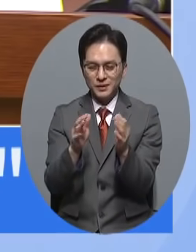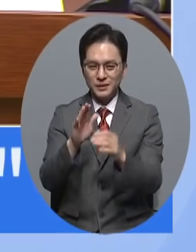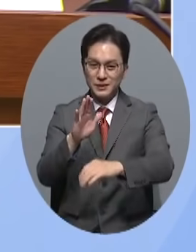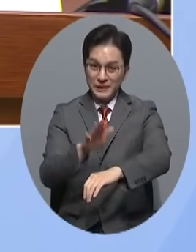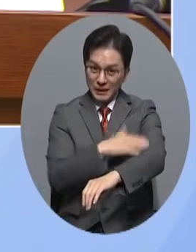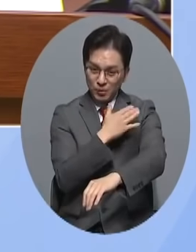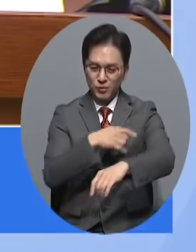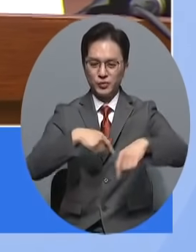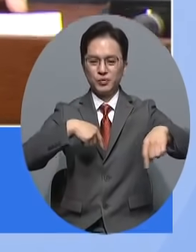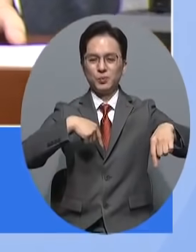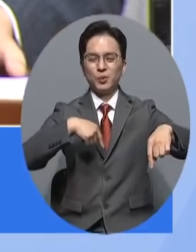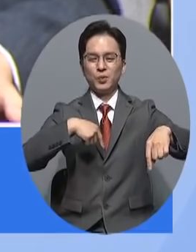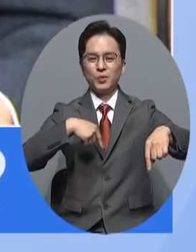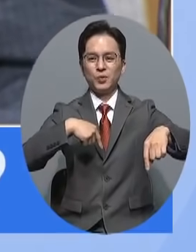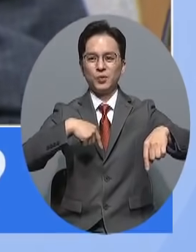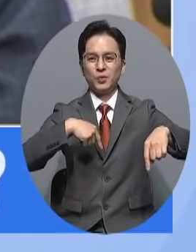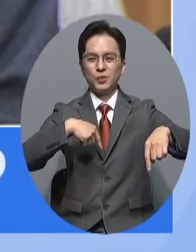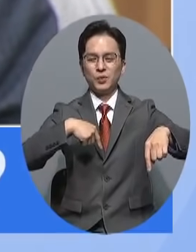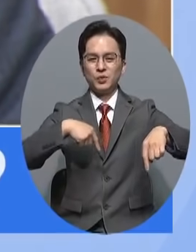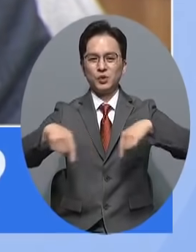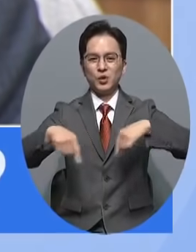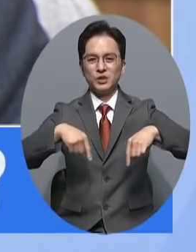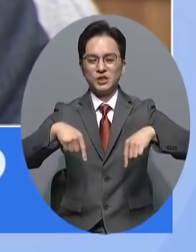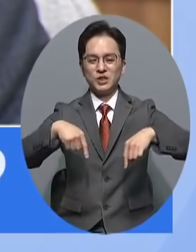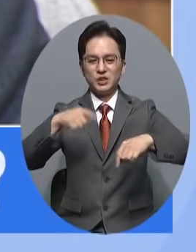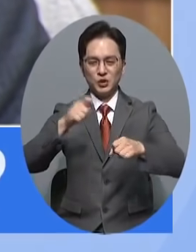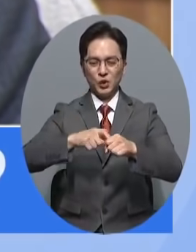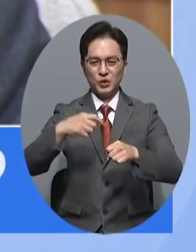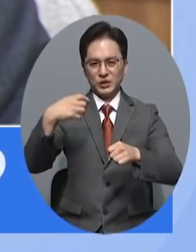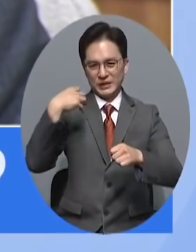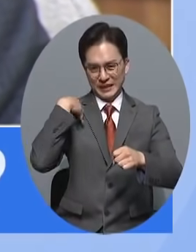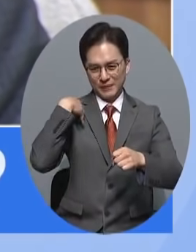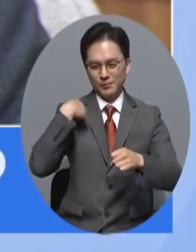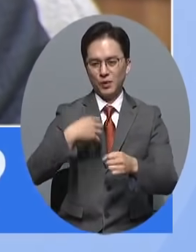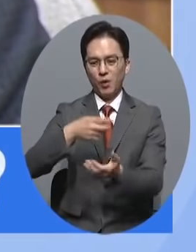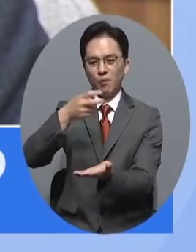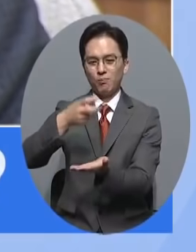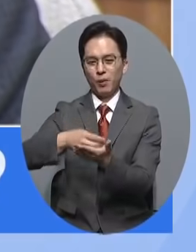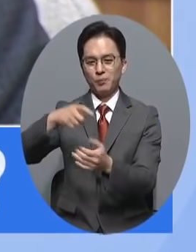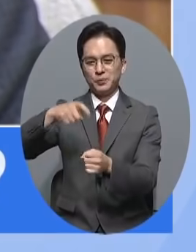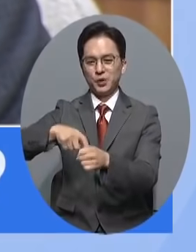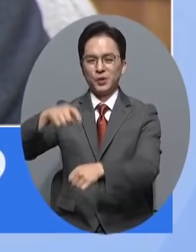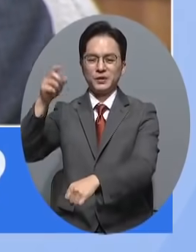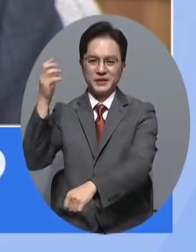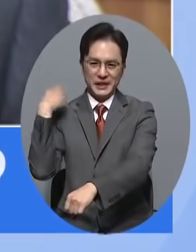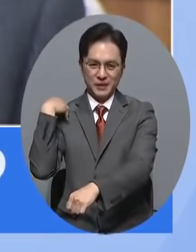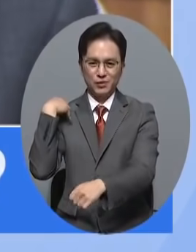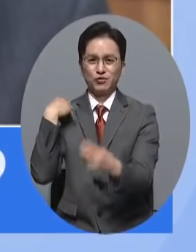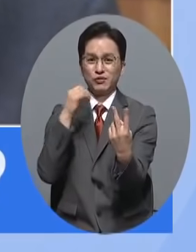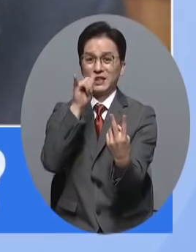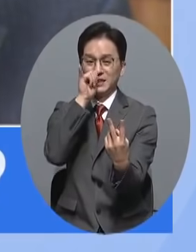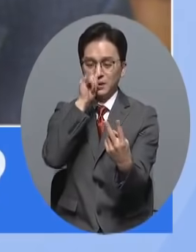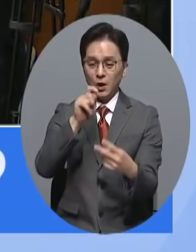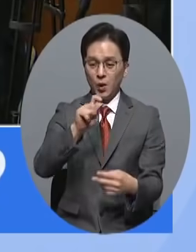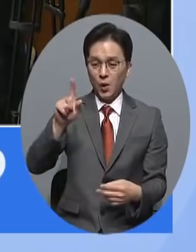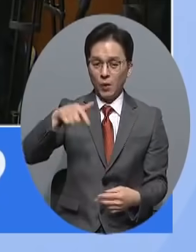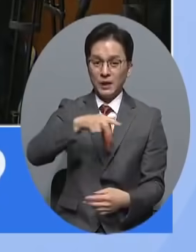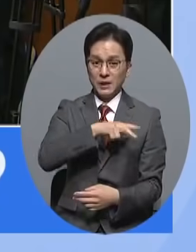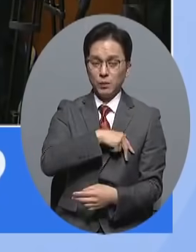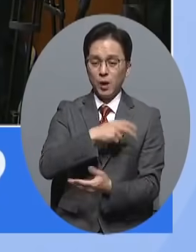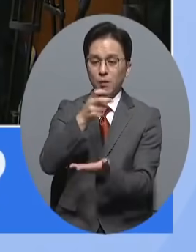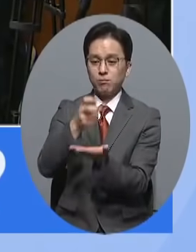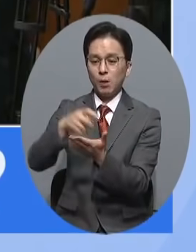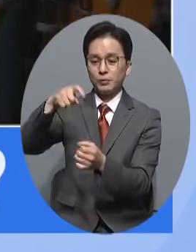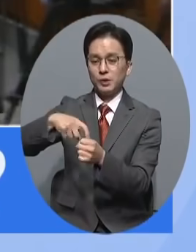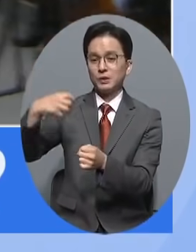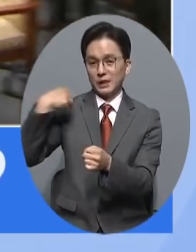대해서는 곽상도 의원이 좀 거취를 좀 표명했으면 좋겠고요. 이 부분과 관계없이 그럼에도 불구하고 이 실체적 진실은 여권, 야권에만 있는 게